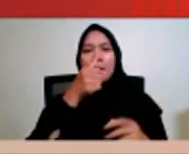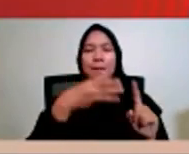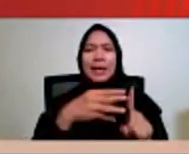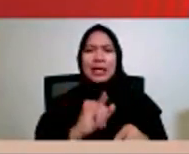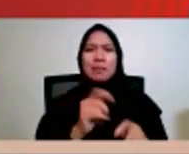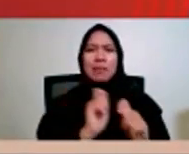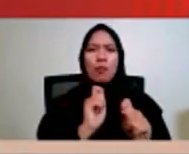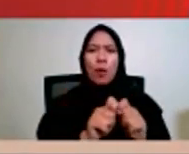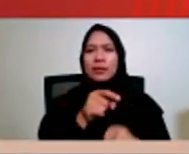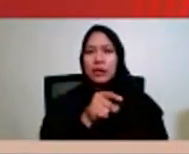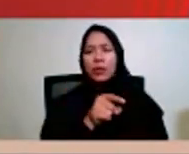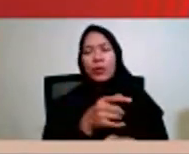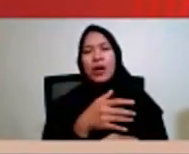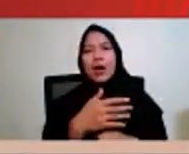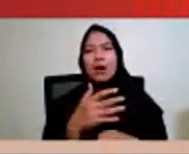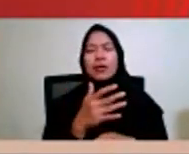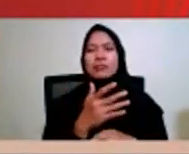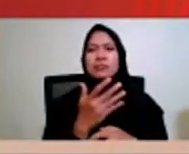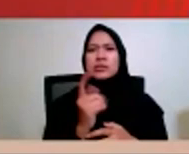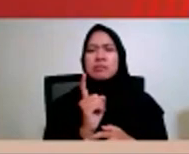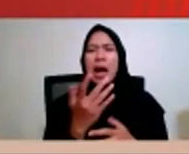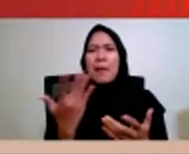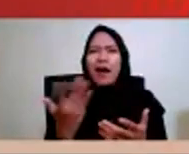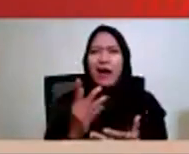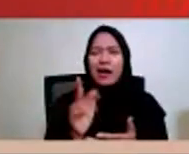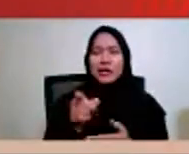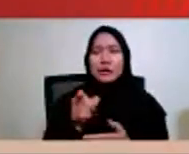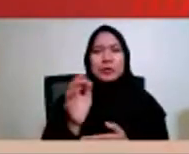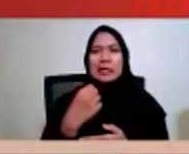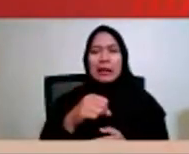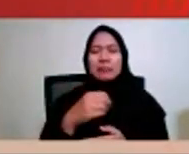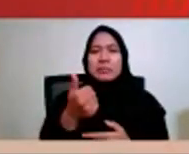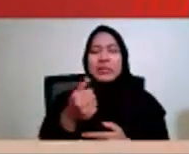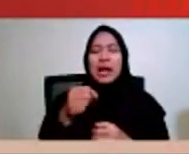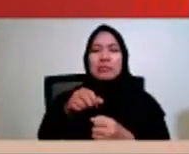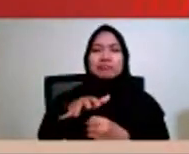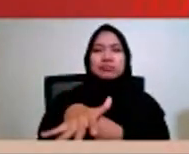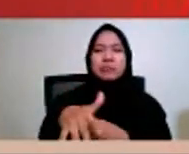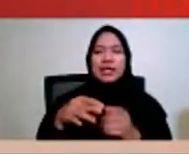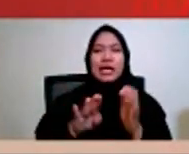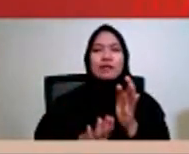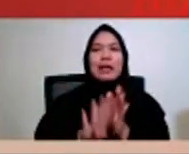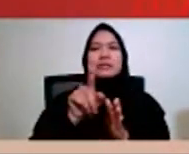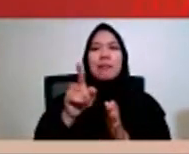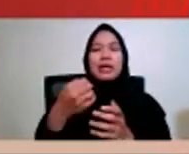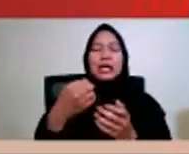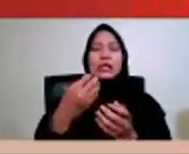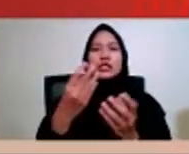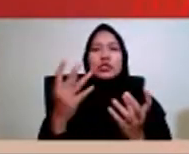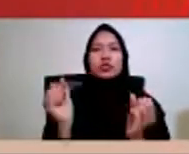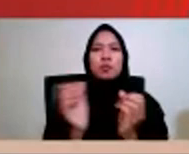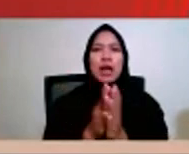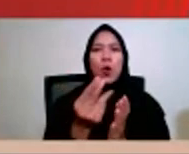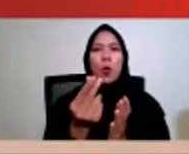quantitative debut Bukankah kebijakan tersebut akan mempengaruhi tingkat inflasi akibat jumlah uang beredar yang semakin besar